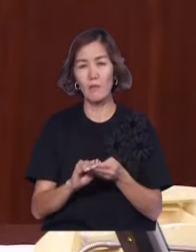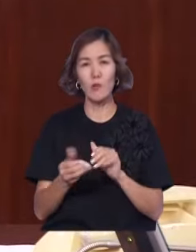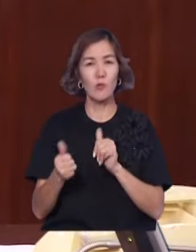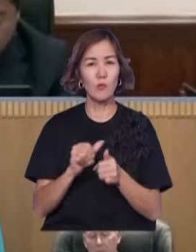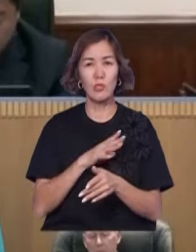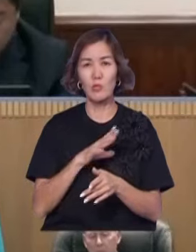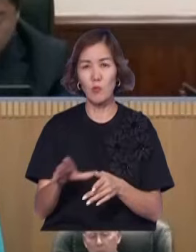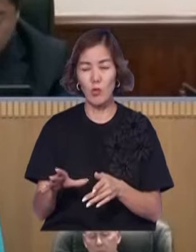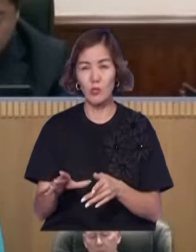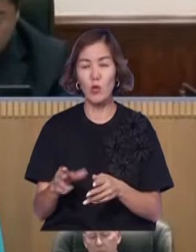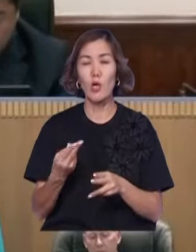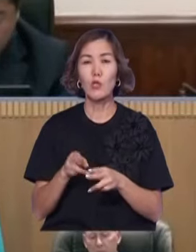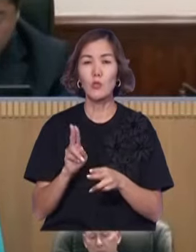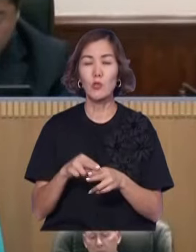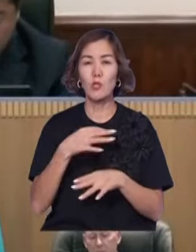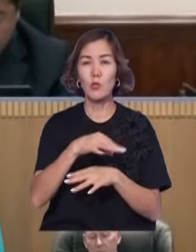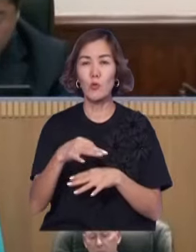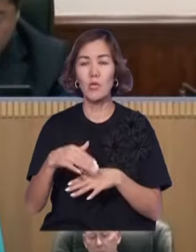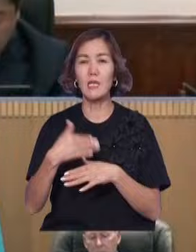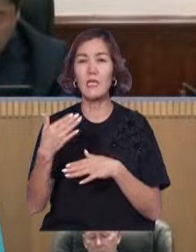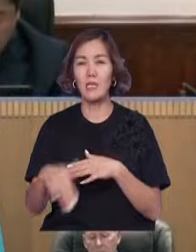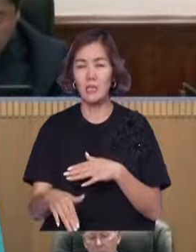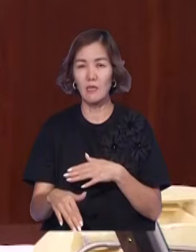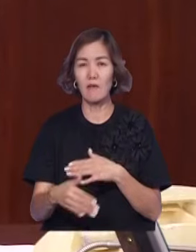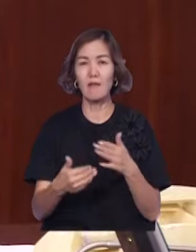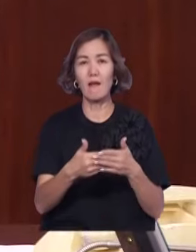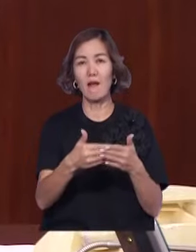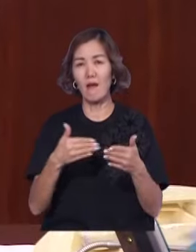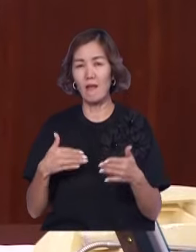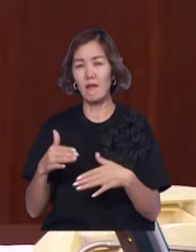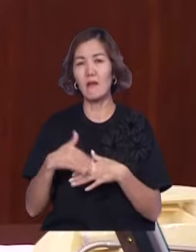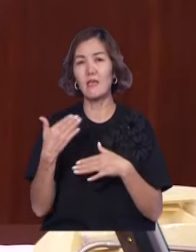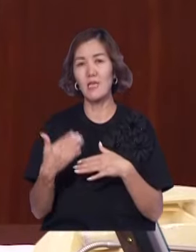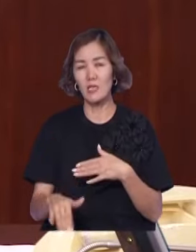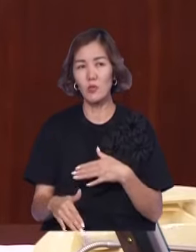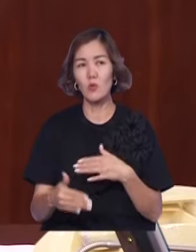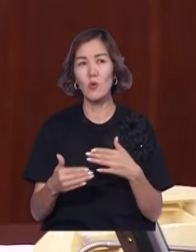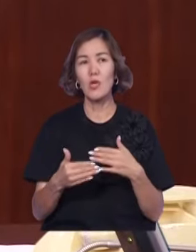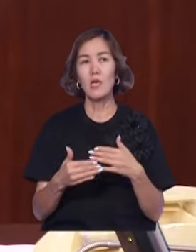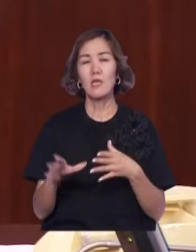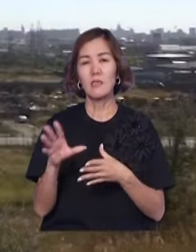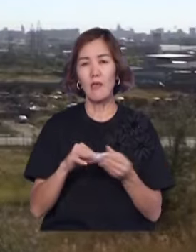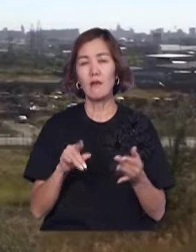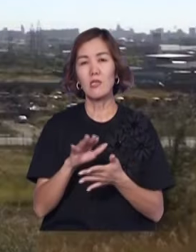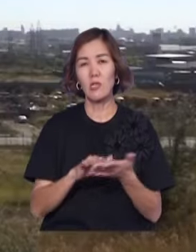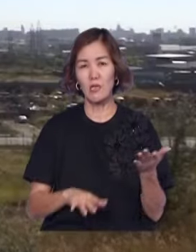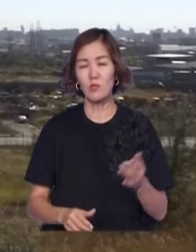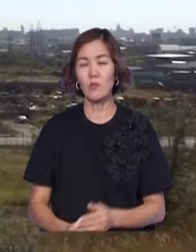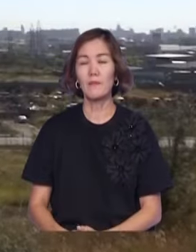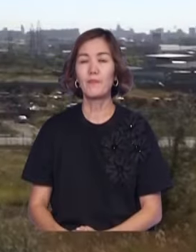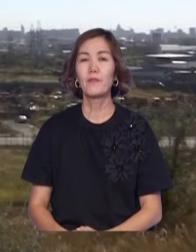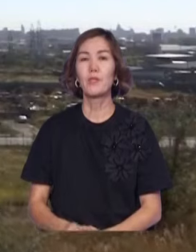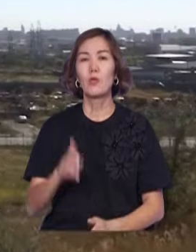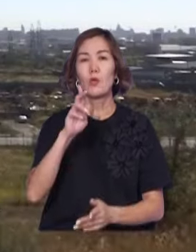өзгеріс шамалы. Сол өңірлер әлі артта, сол баяғы кешіктіру, кейінге шегеру тағы басқа. Сонымен қатар